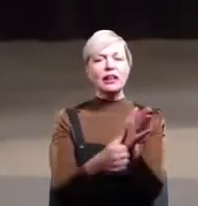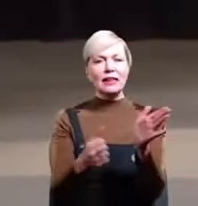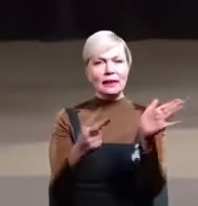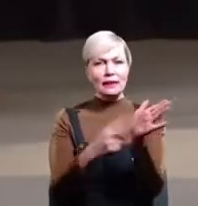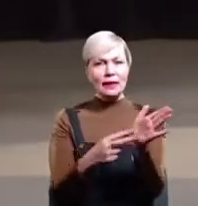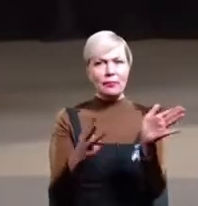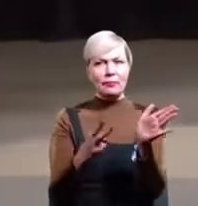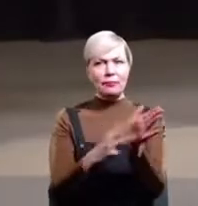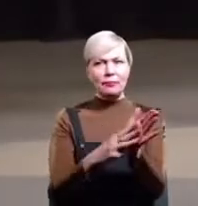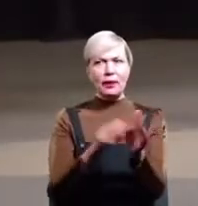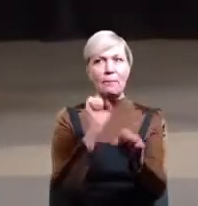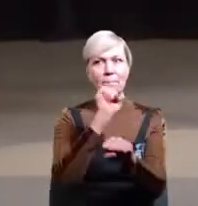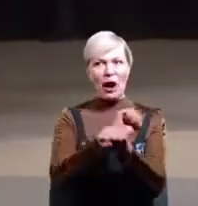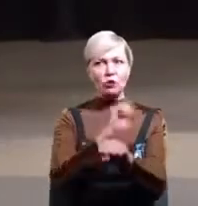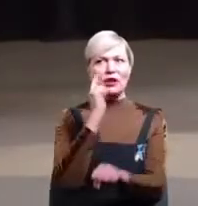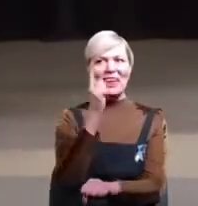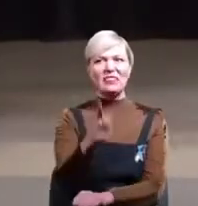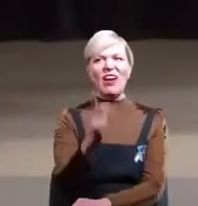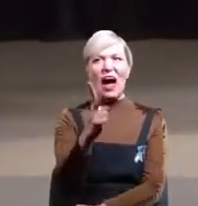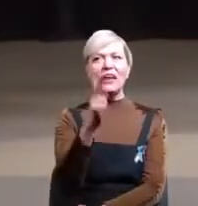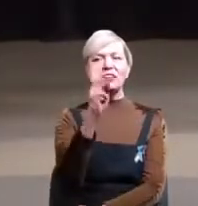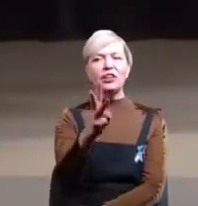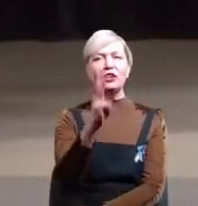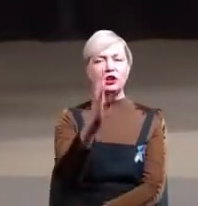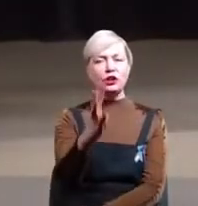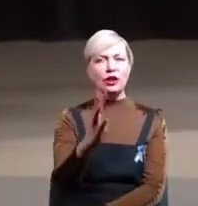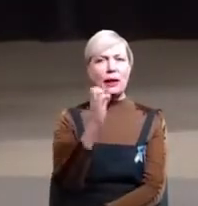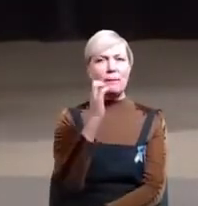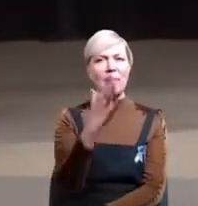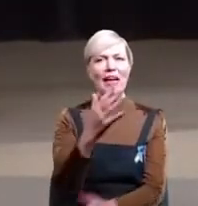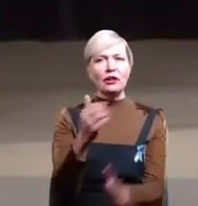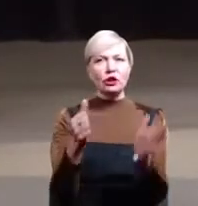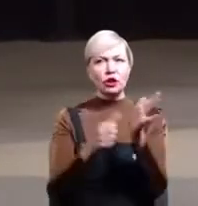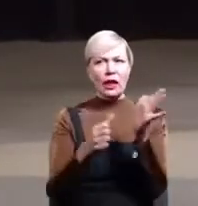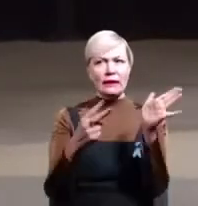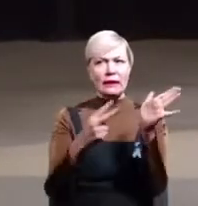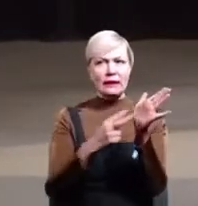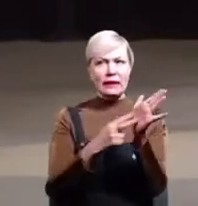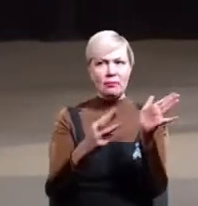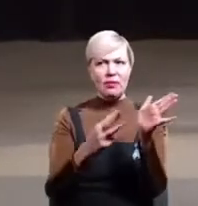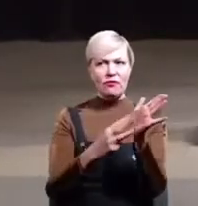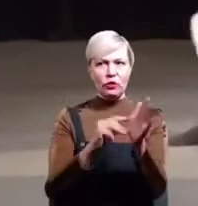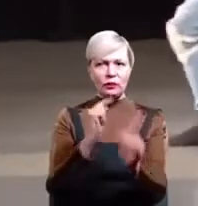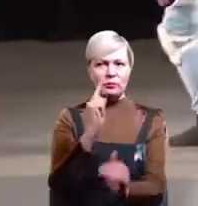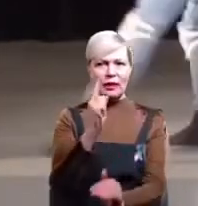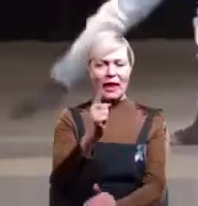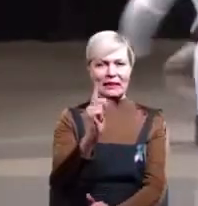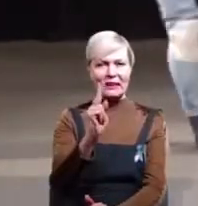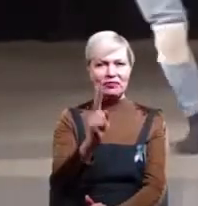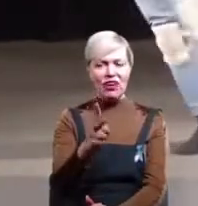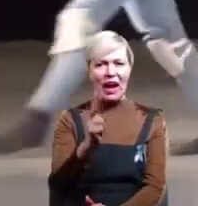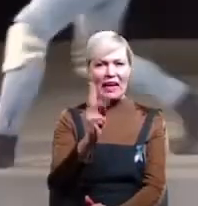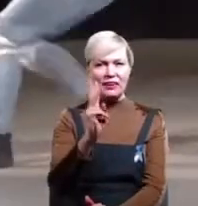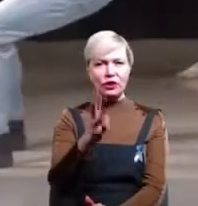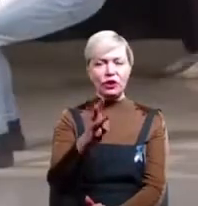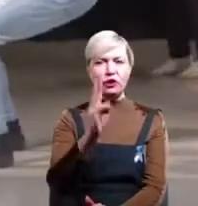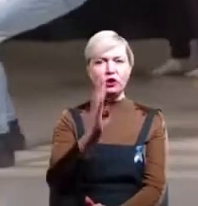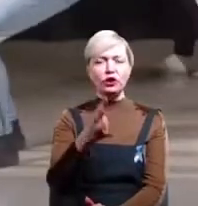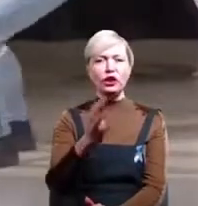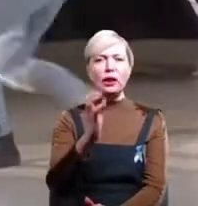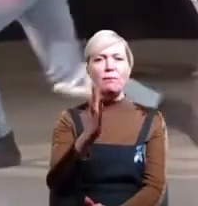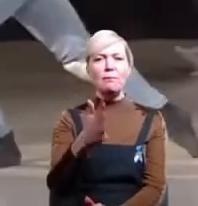шесть. Пауза. Раз, два, три, четыре, пять, шесть, семь, восемь. Раз, два, три,